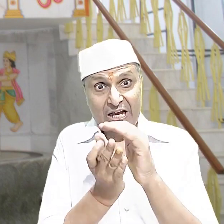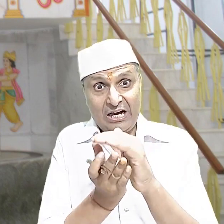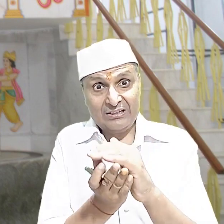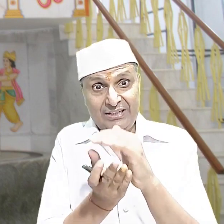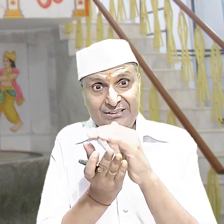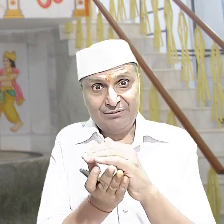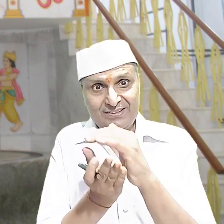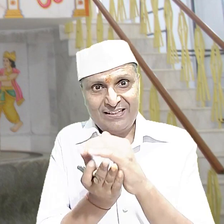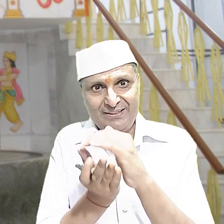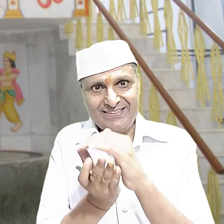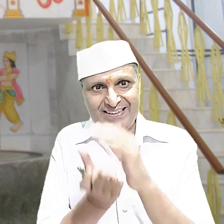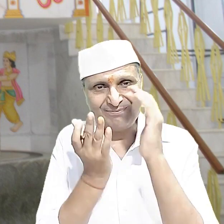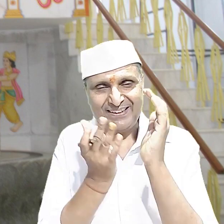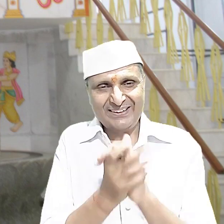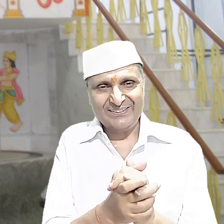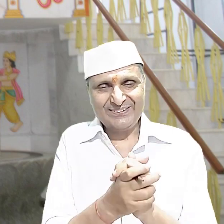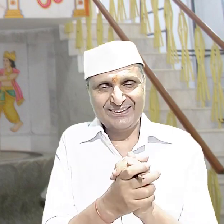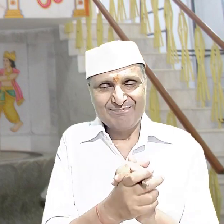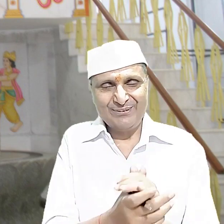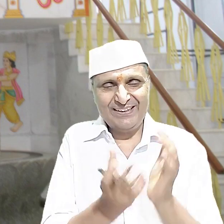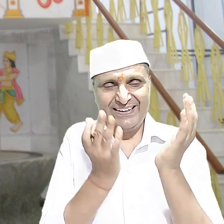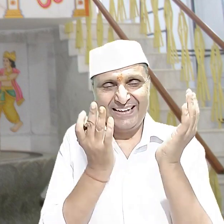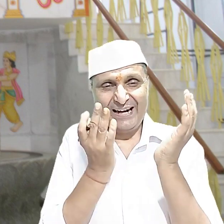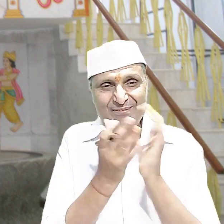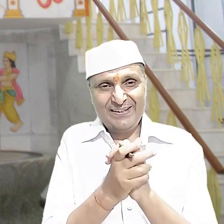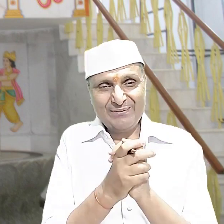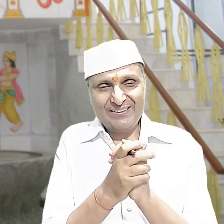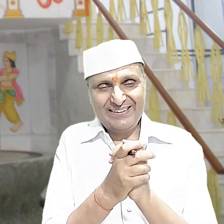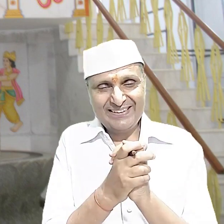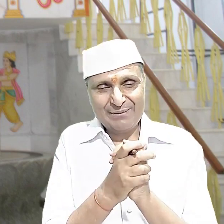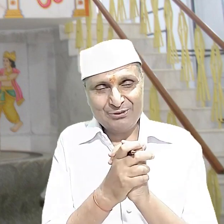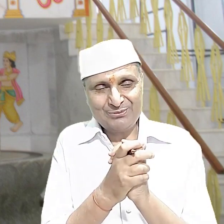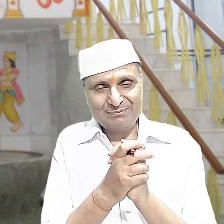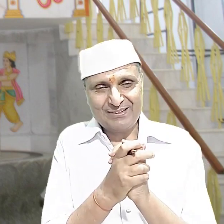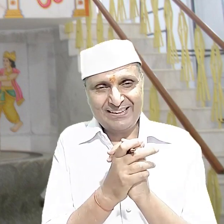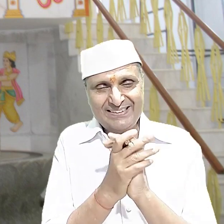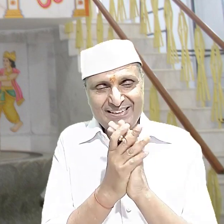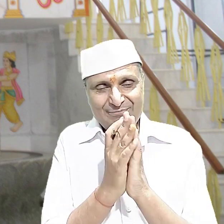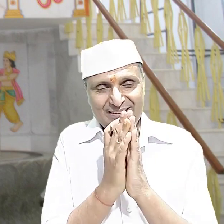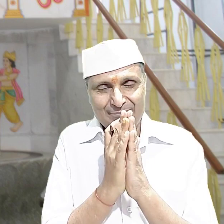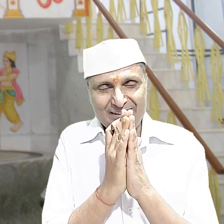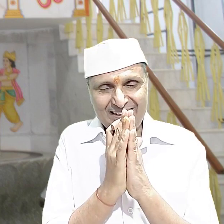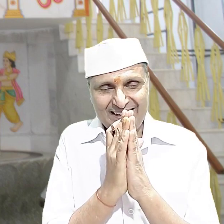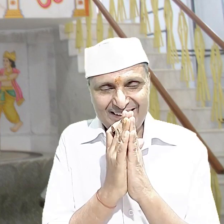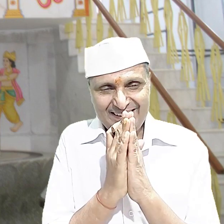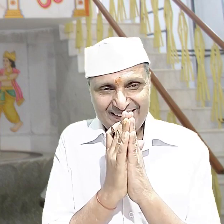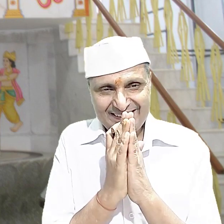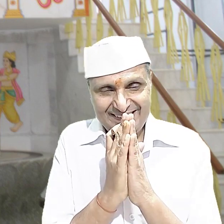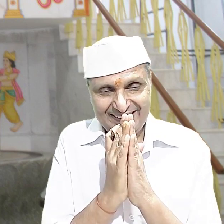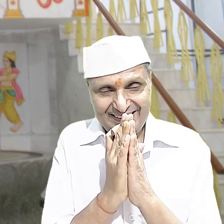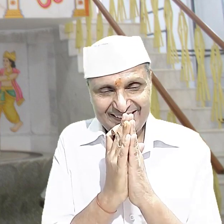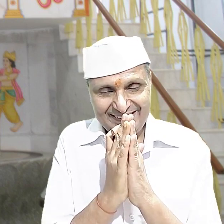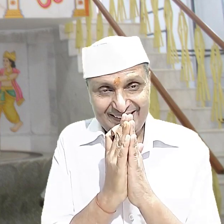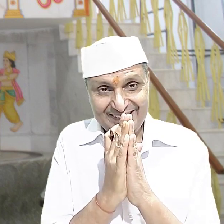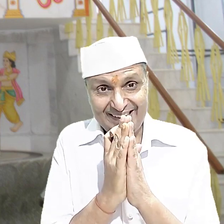है कि आधे जीवन से भी ज्यादा आपका रहा हो। बोलिए अपने 9वें तीर्थंकर पुष्पन भगवान के जन्म तप कल्याण की